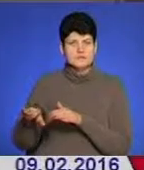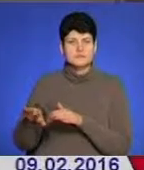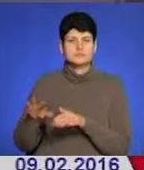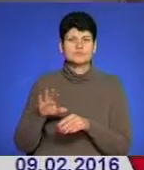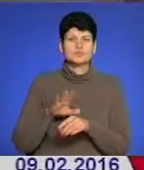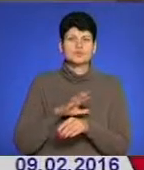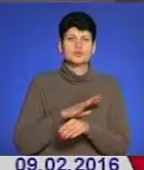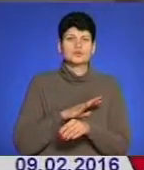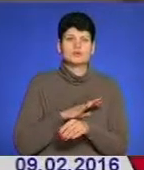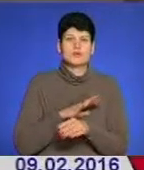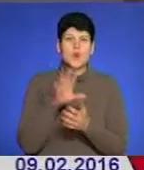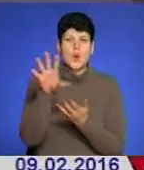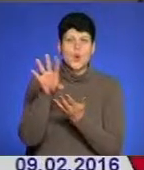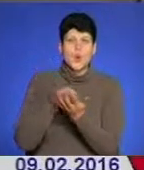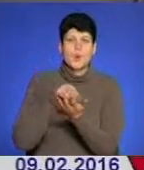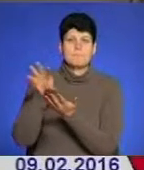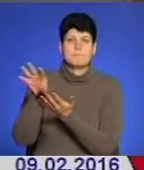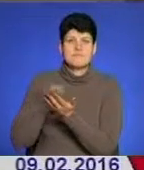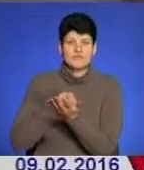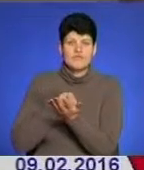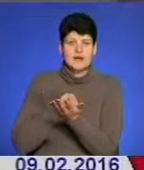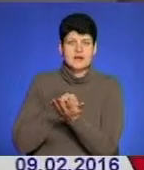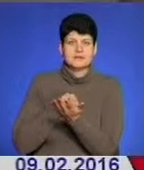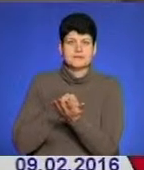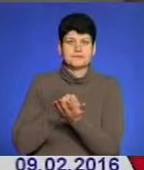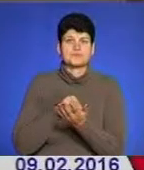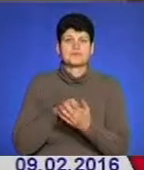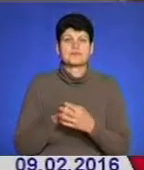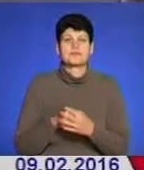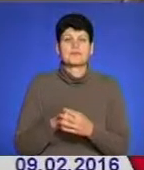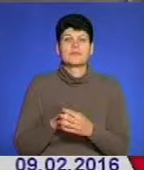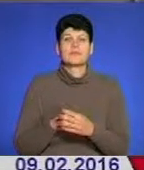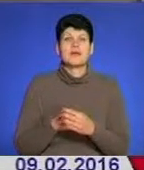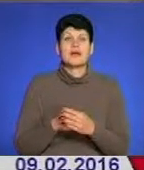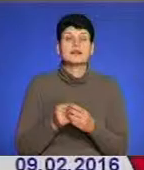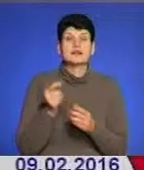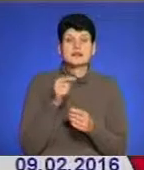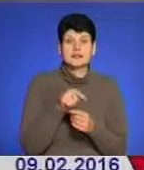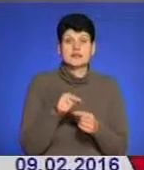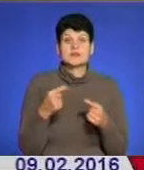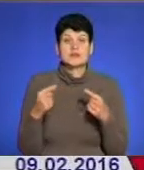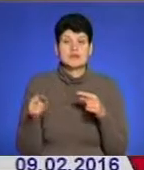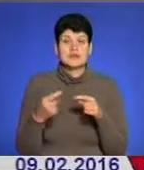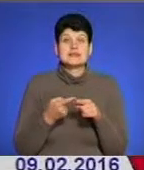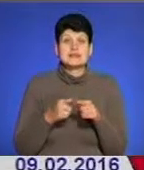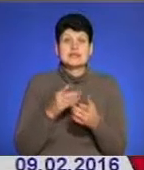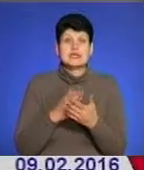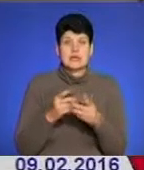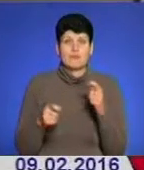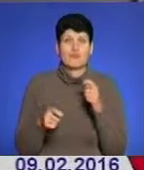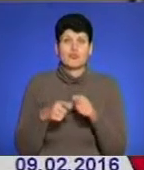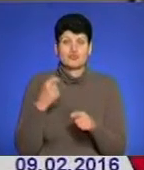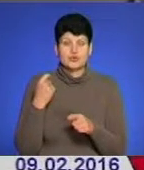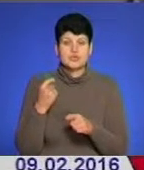суті, ну, як копіювання так, матеріалів. І дубль певний. Але так чи інакше, це є порушення, тому